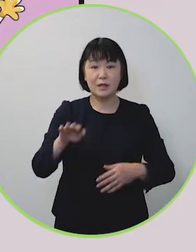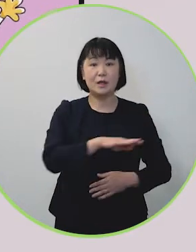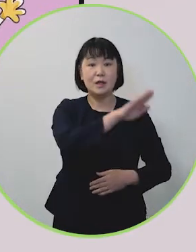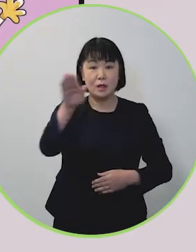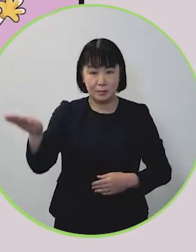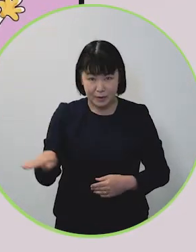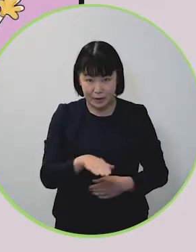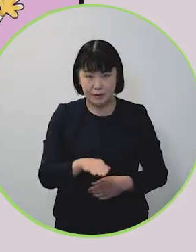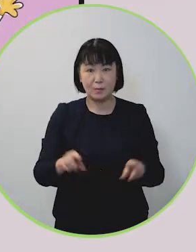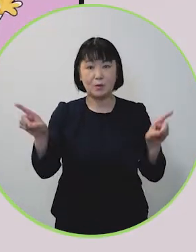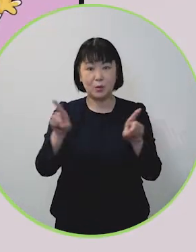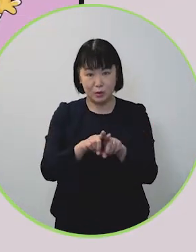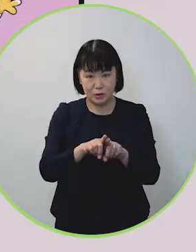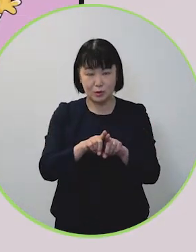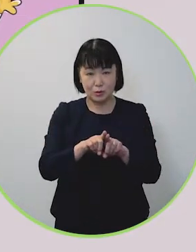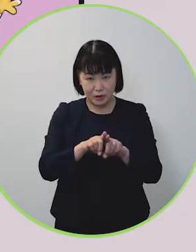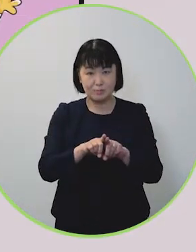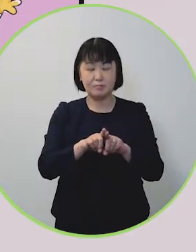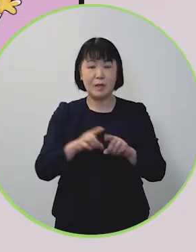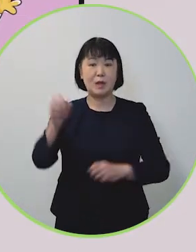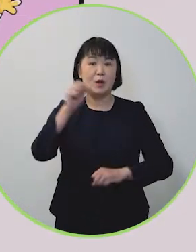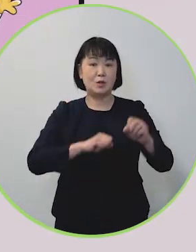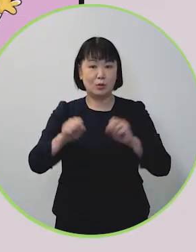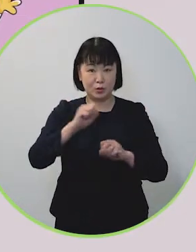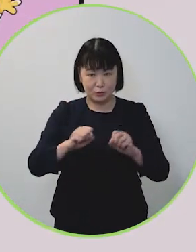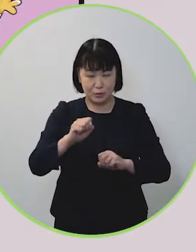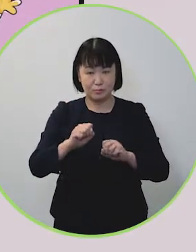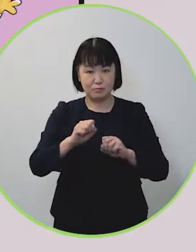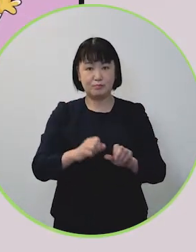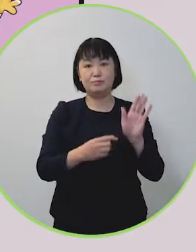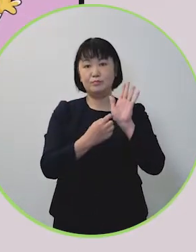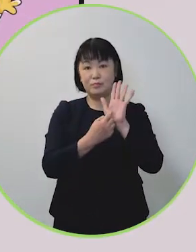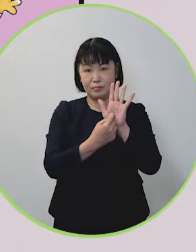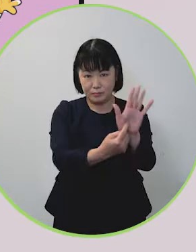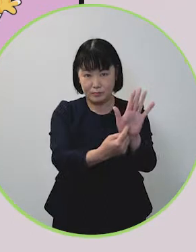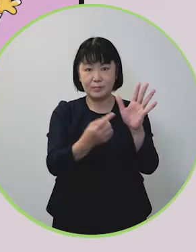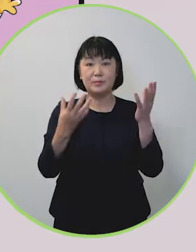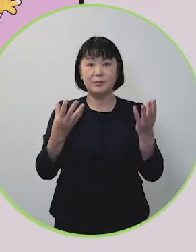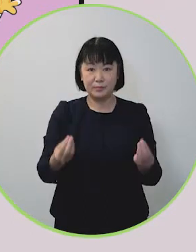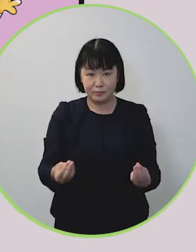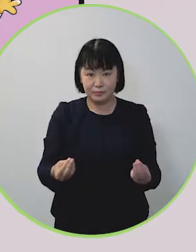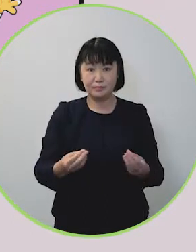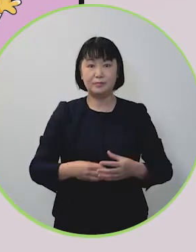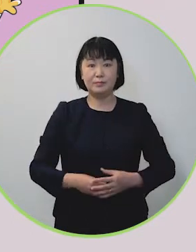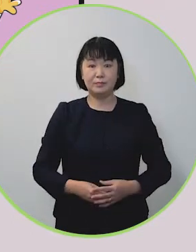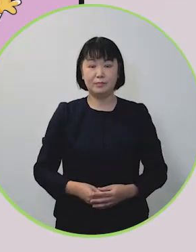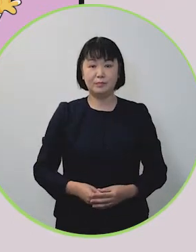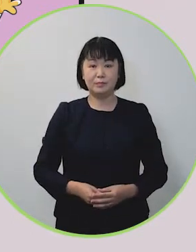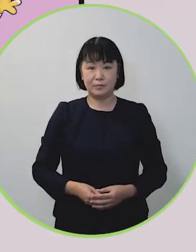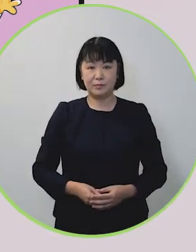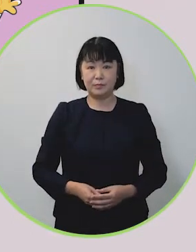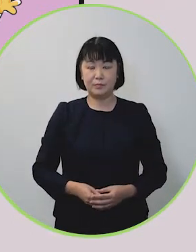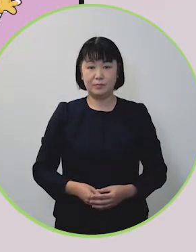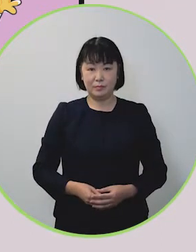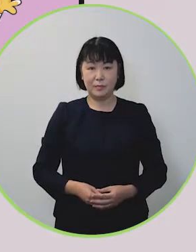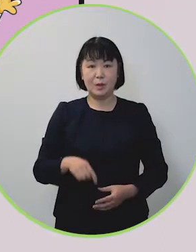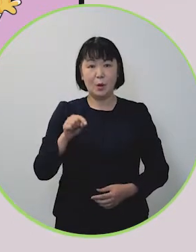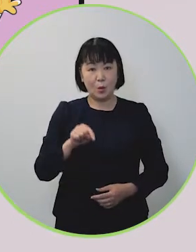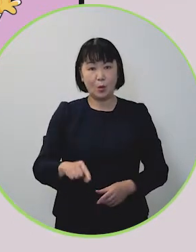事業者などの皆さんと一体となって立つ炭素社会への移行に取り組むことを表明したものなの